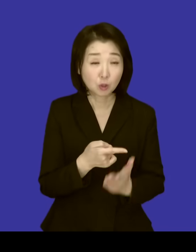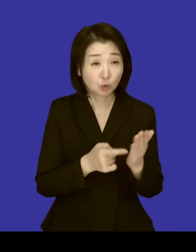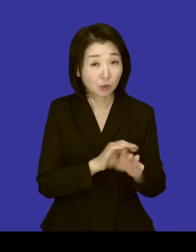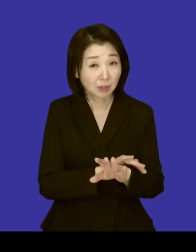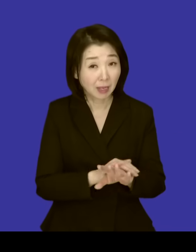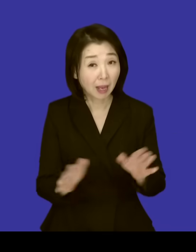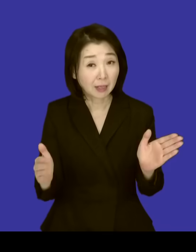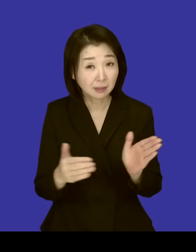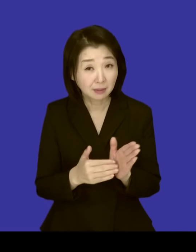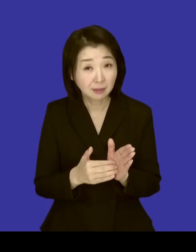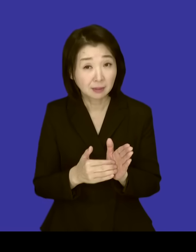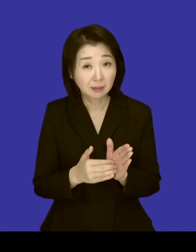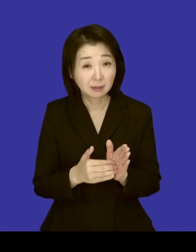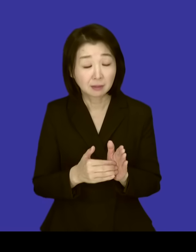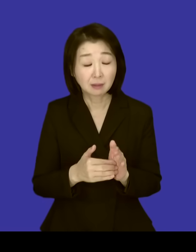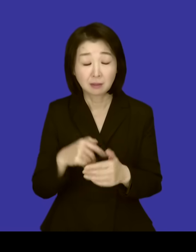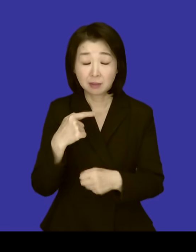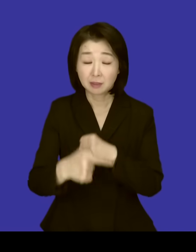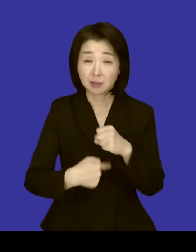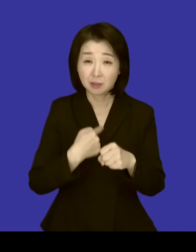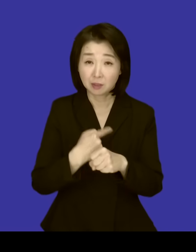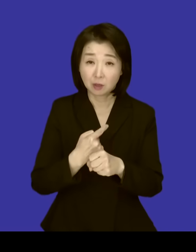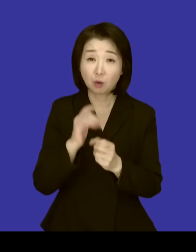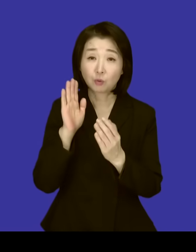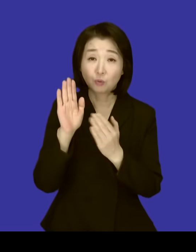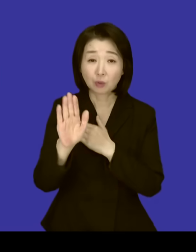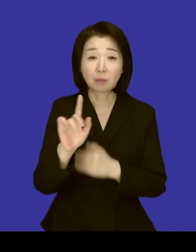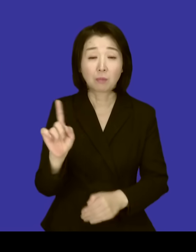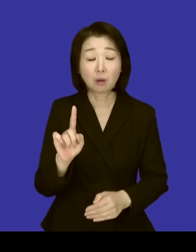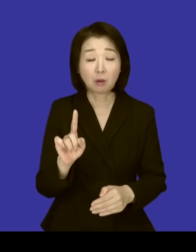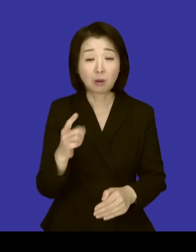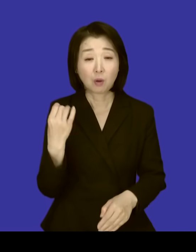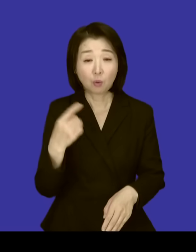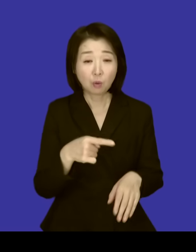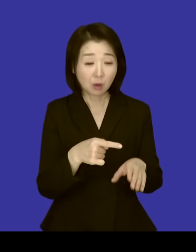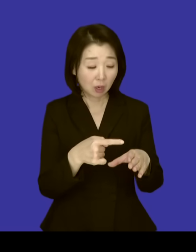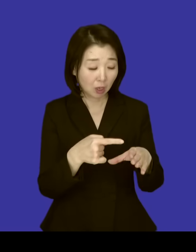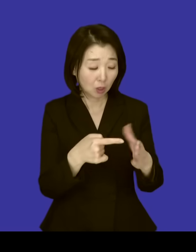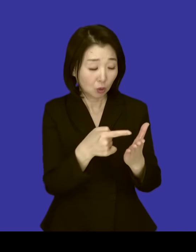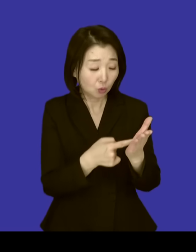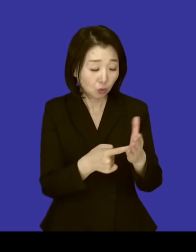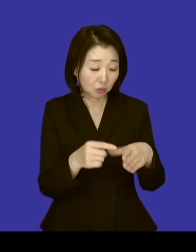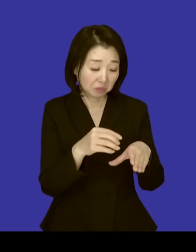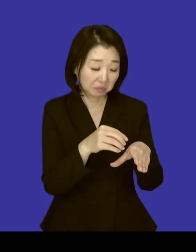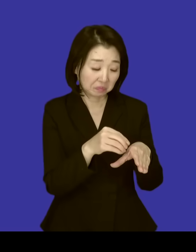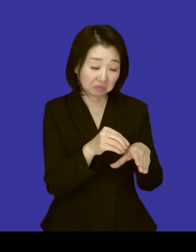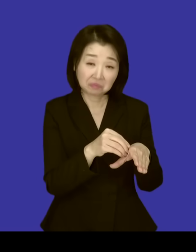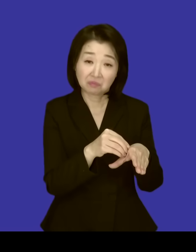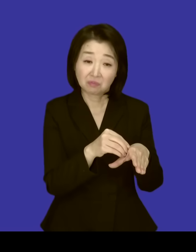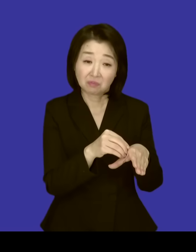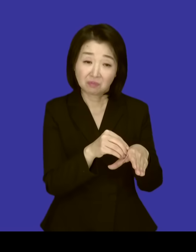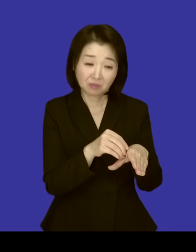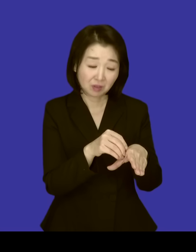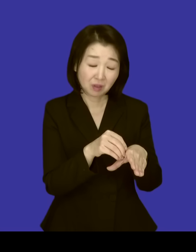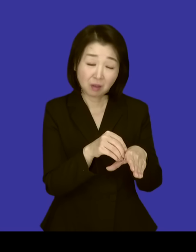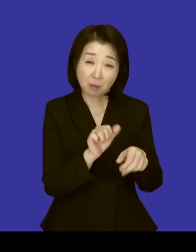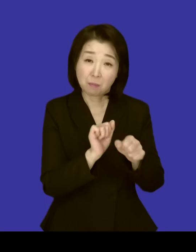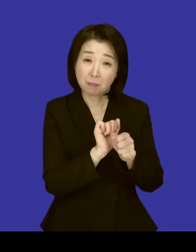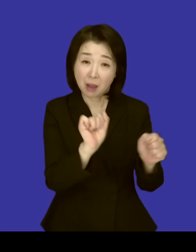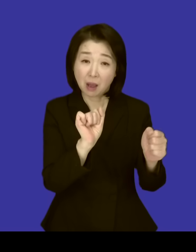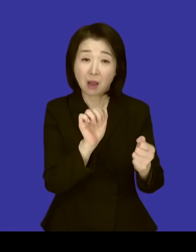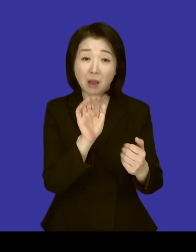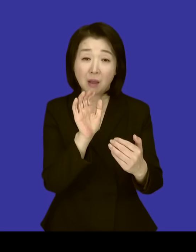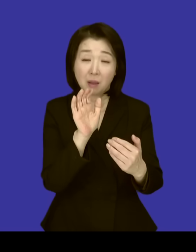네, 그래서 한 해가 지나서 1년 뒤에 원래는 수술 자국이 한 요 정도였는데 네. 좀 전이를 막으려고 이렇게